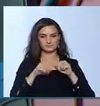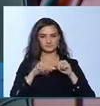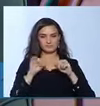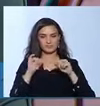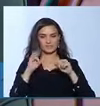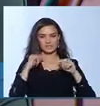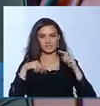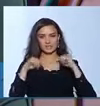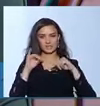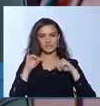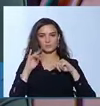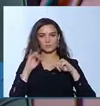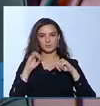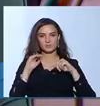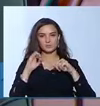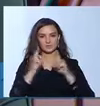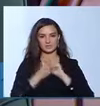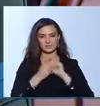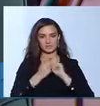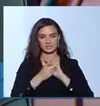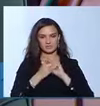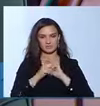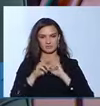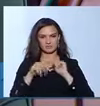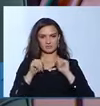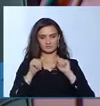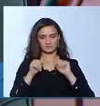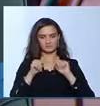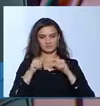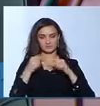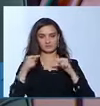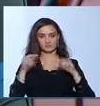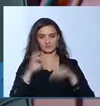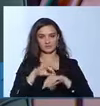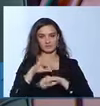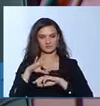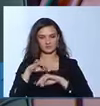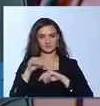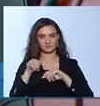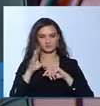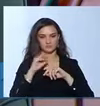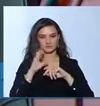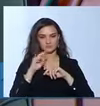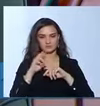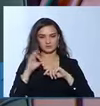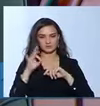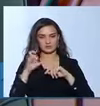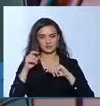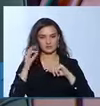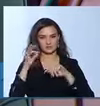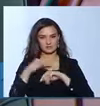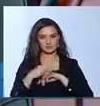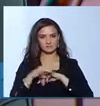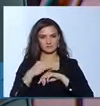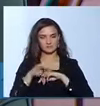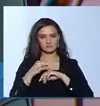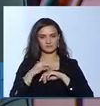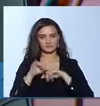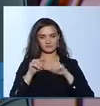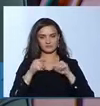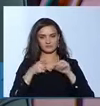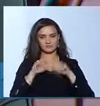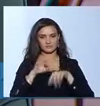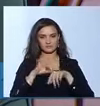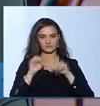იმუნური ცვლილებები და შესაბამისად ბუდობრივი ალოპეცია კეროვანი როდესაც კერები ცვენის კერები ჩდება თმაზე